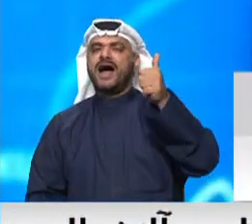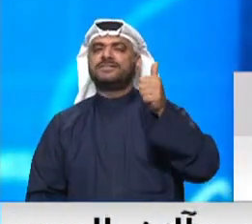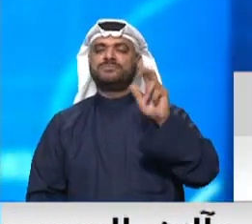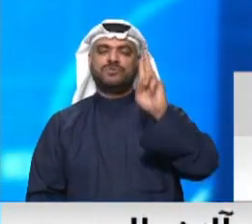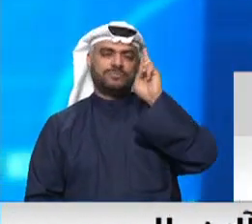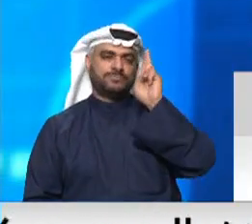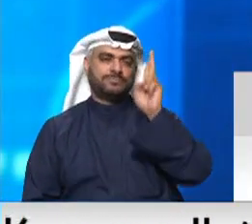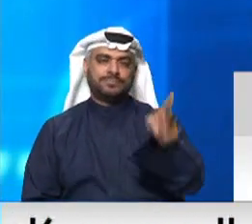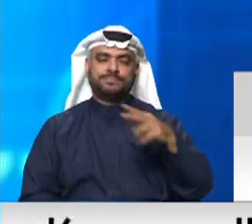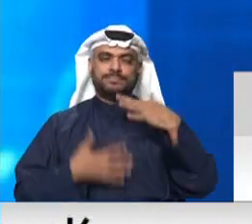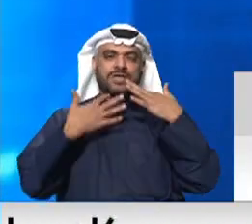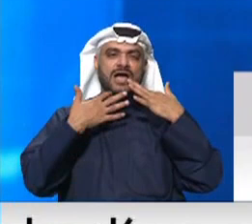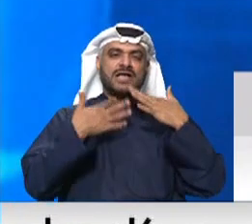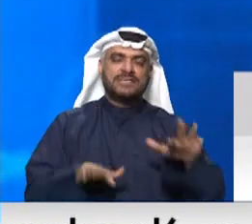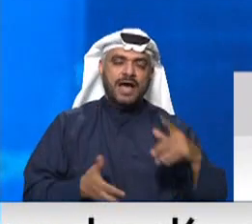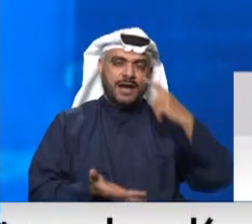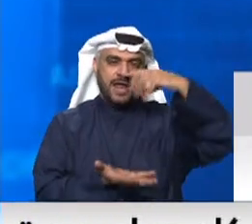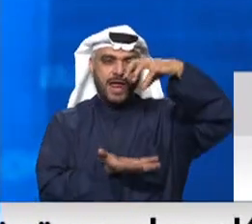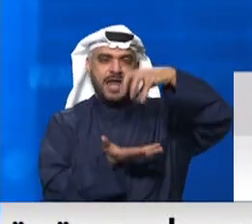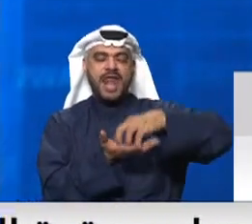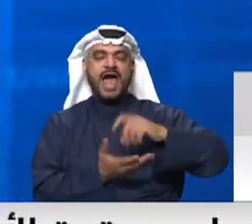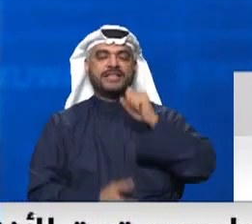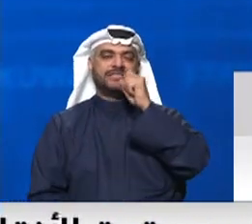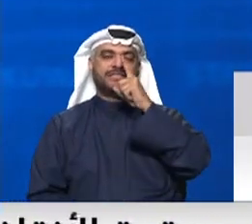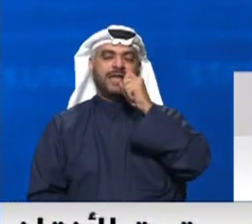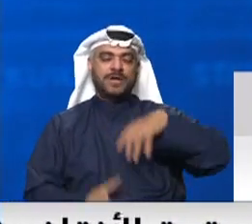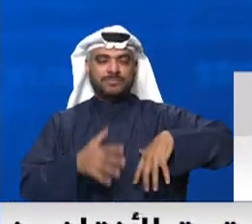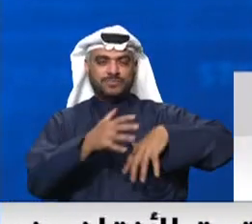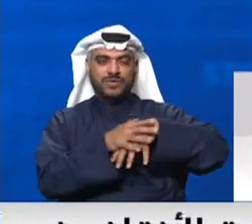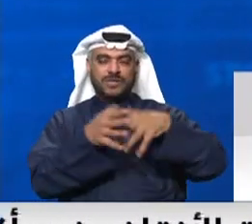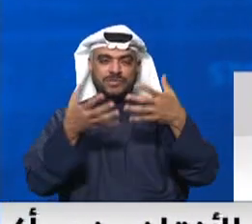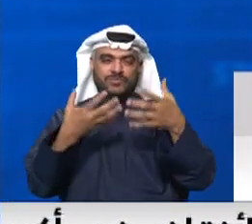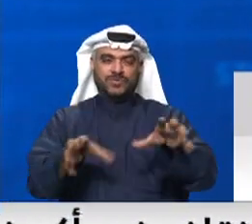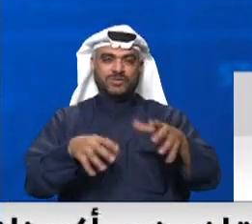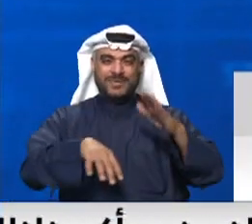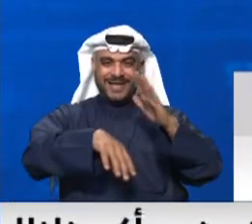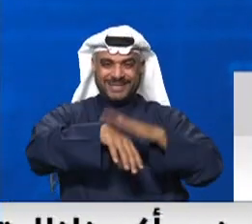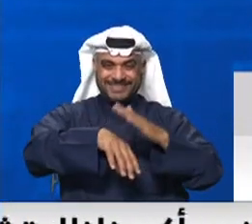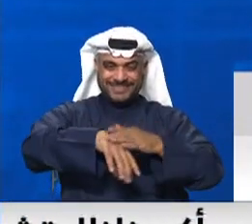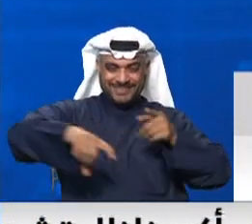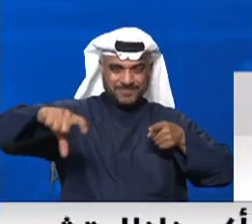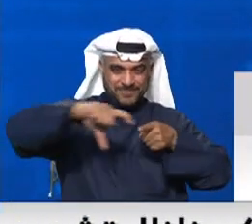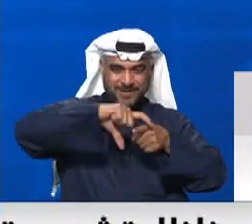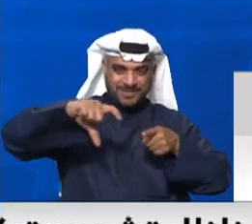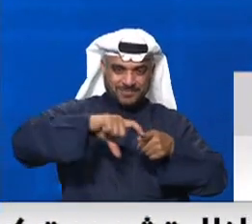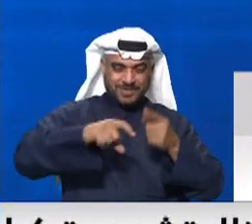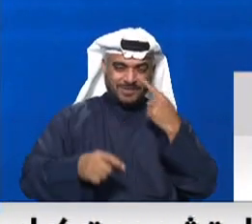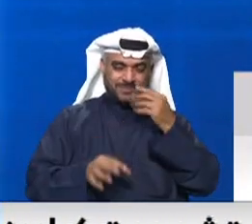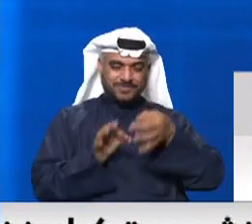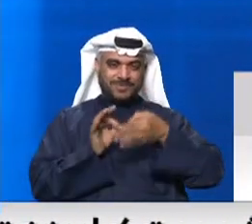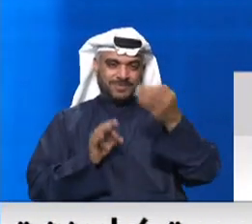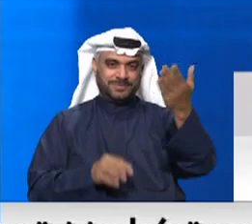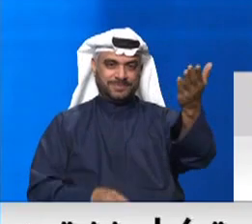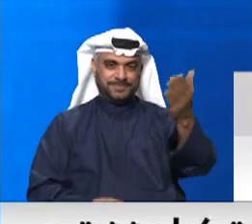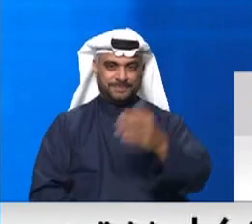والظفر بكأس سمو ولي العهد لكرة القدم بضربات الجزاء الترجيحية على حساب السلمية. المزيد في هذا